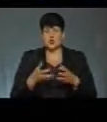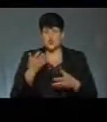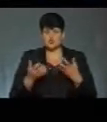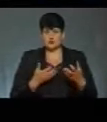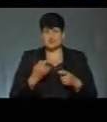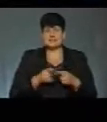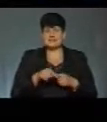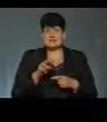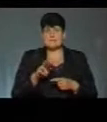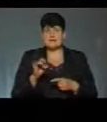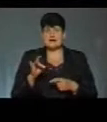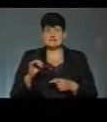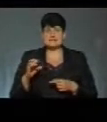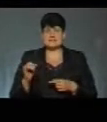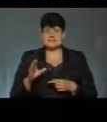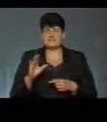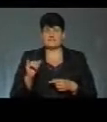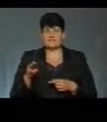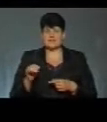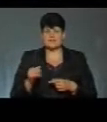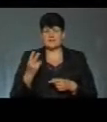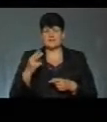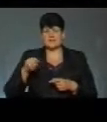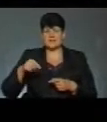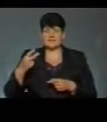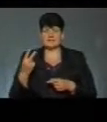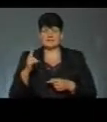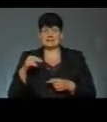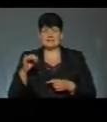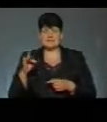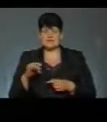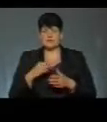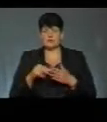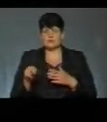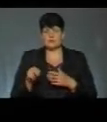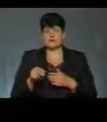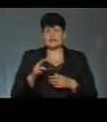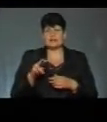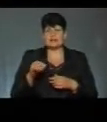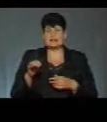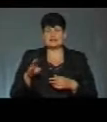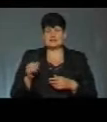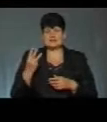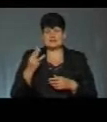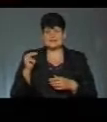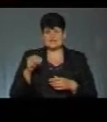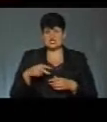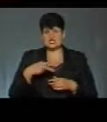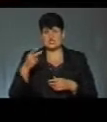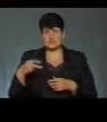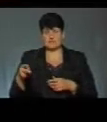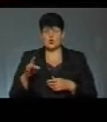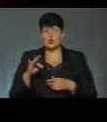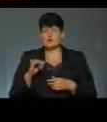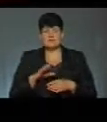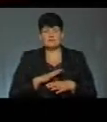Світа» 2005 року із двигуном 2,2 на дизелі купив тернополян Віктор Лехман у Литві за 3 тисячі євро. Розмитнювати